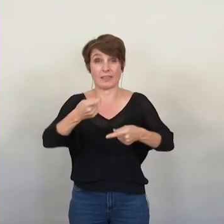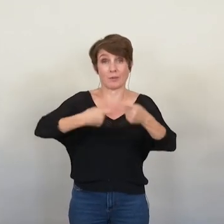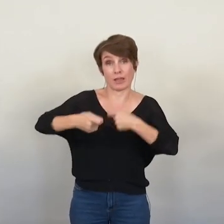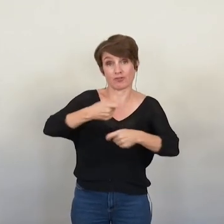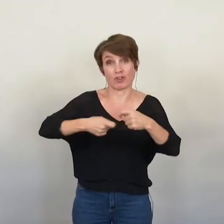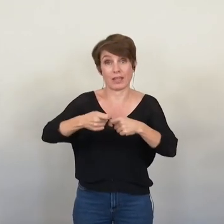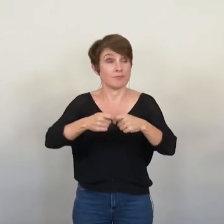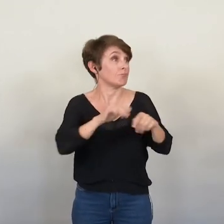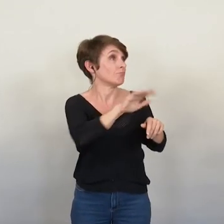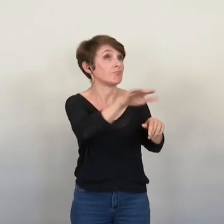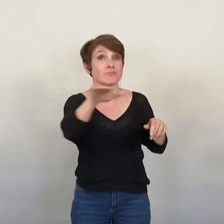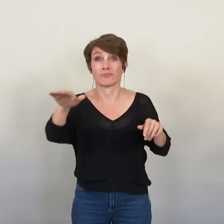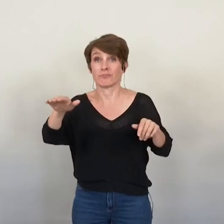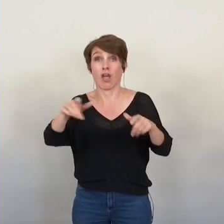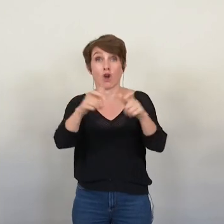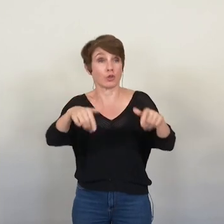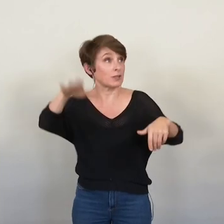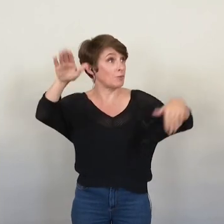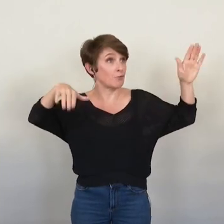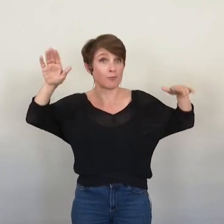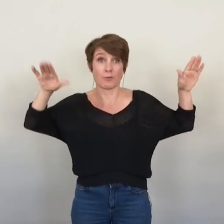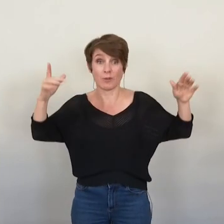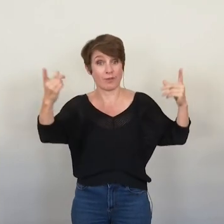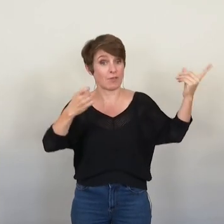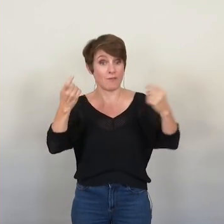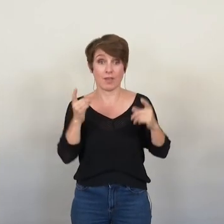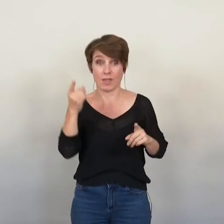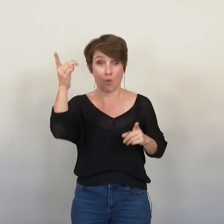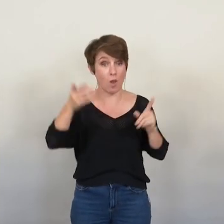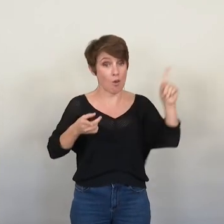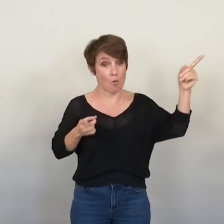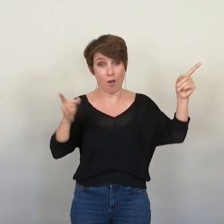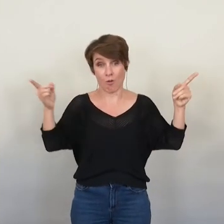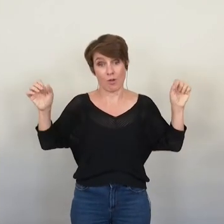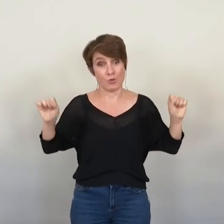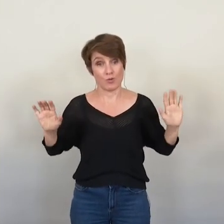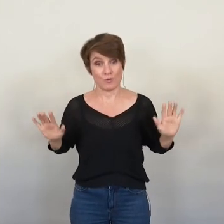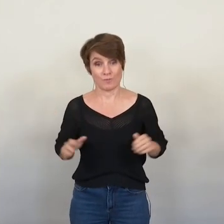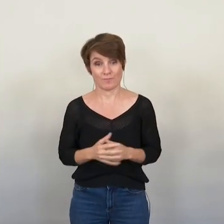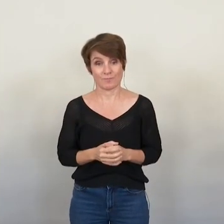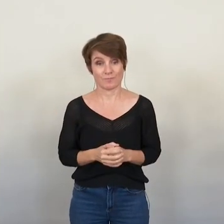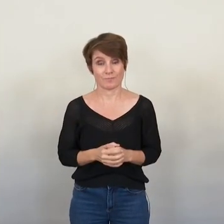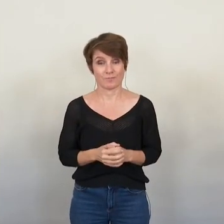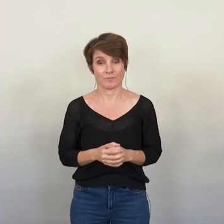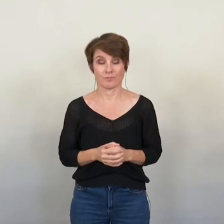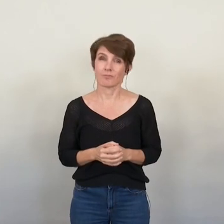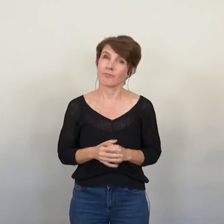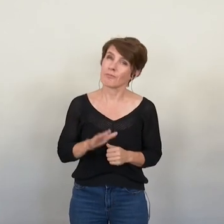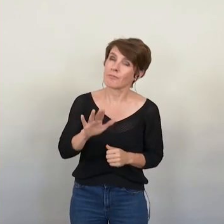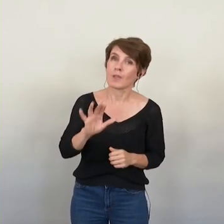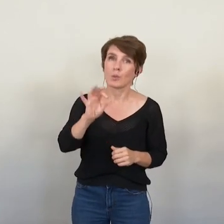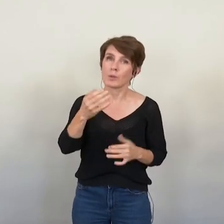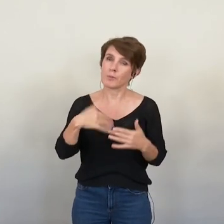fait que on a des entreprises qui arrivent potentiellement de partout les entreprises grnobloises ont plus de mal